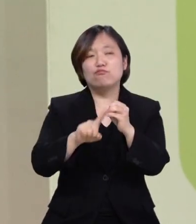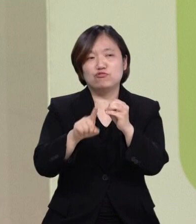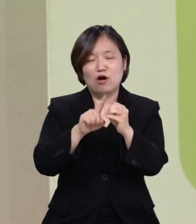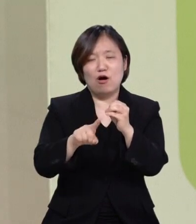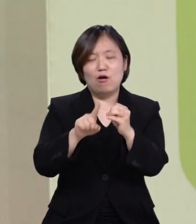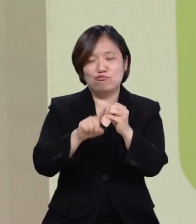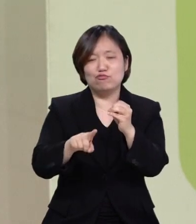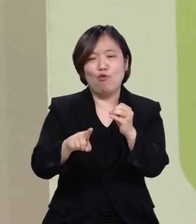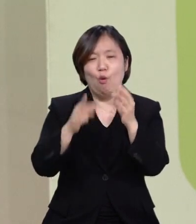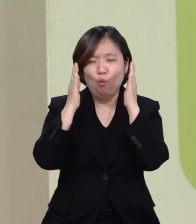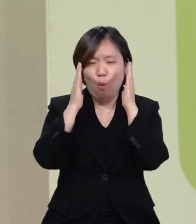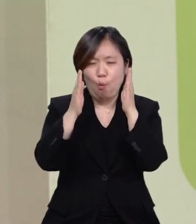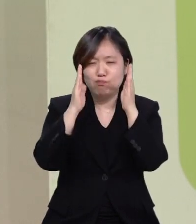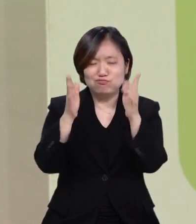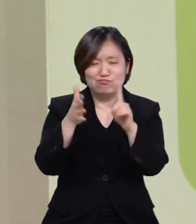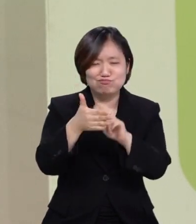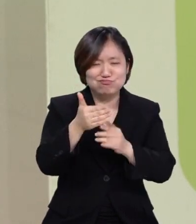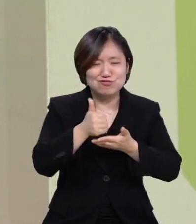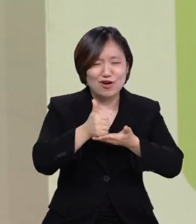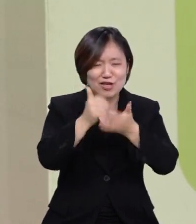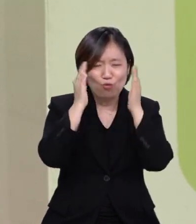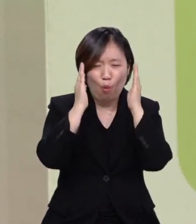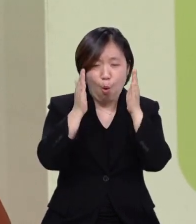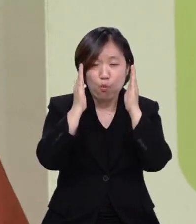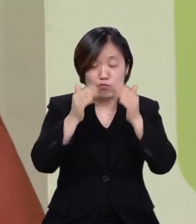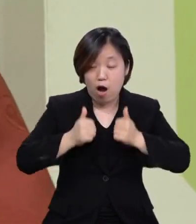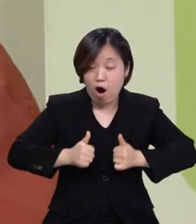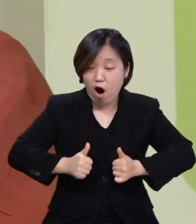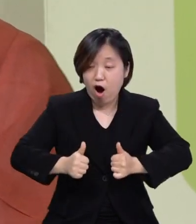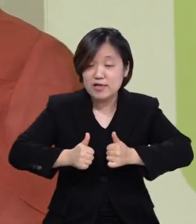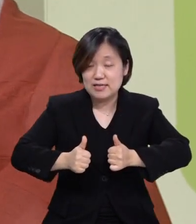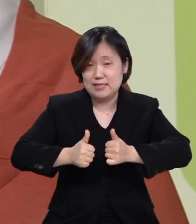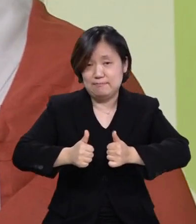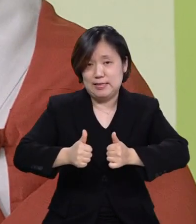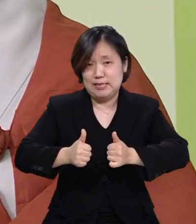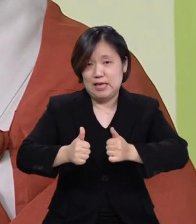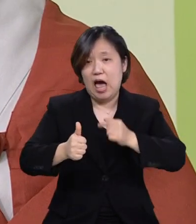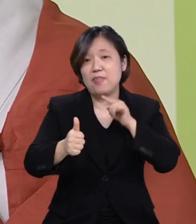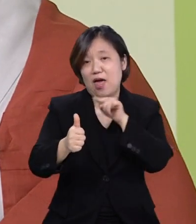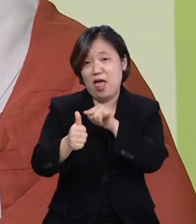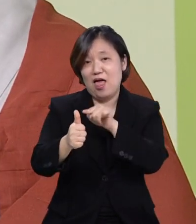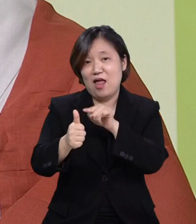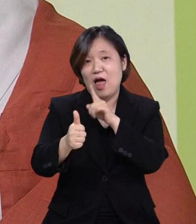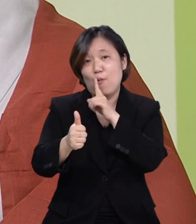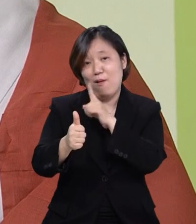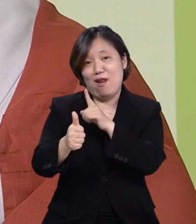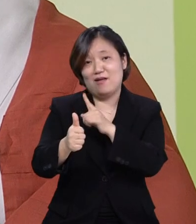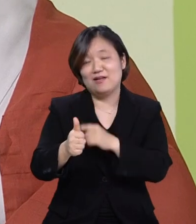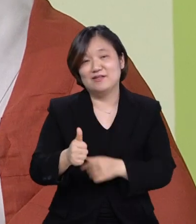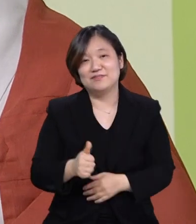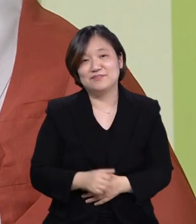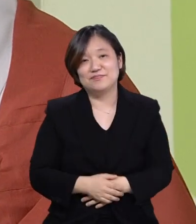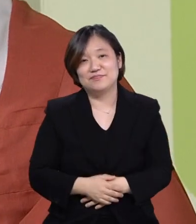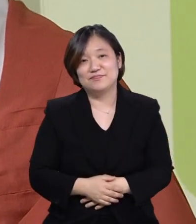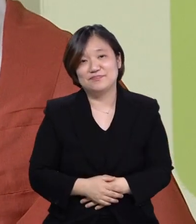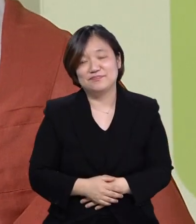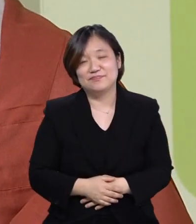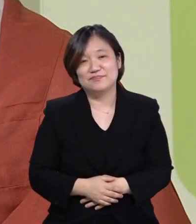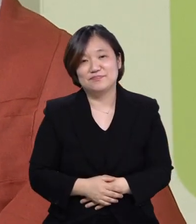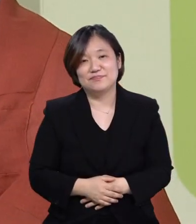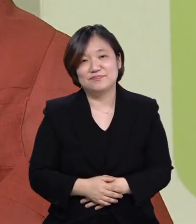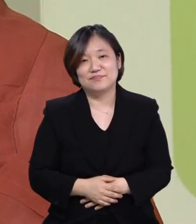공부를 열심히 해야 된다 불교 공부 열심히 해야 된다라고 아웃사이 된 어린 아들에게